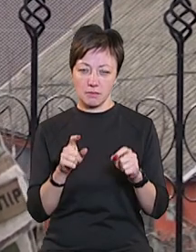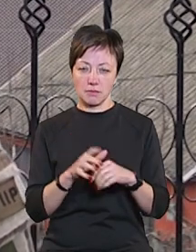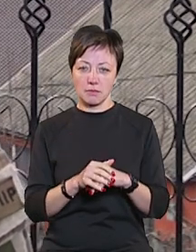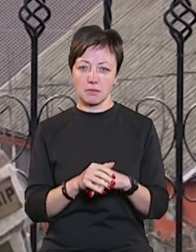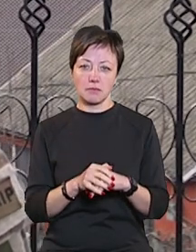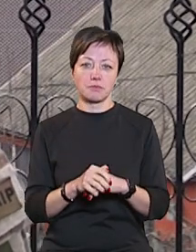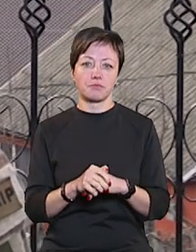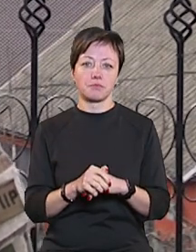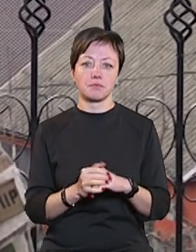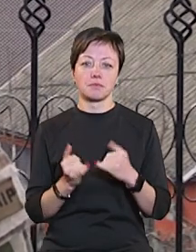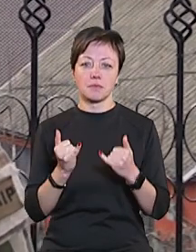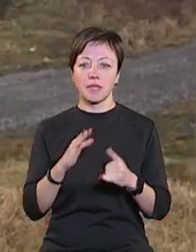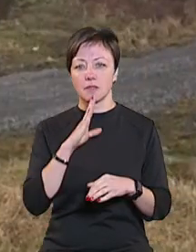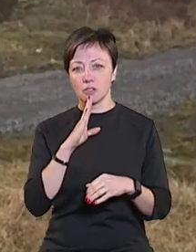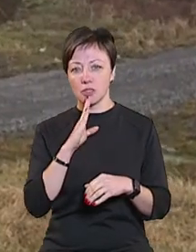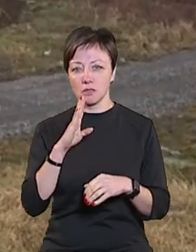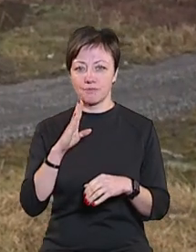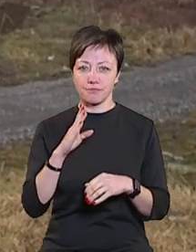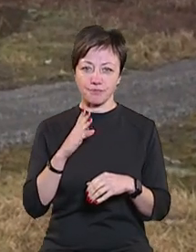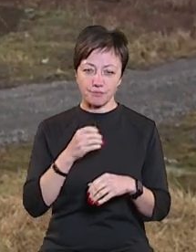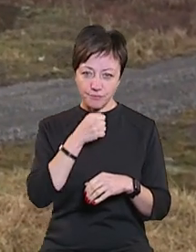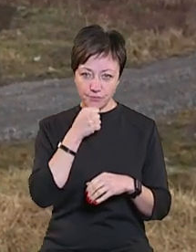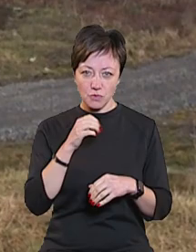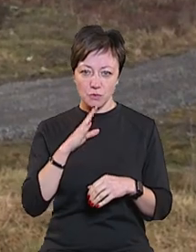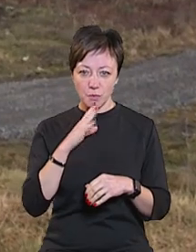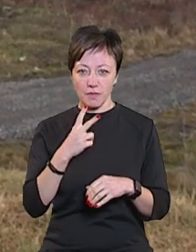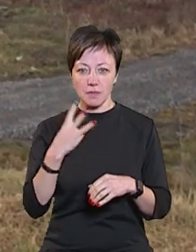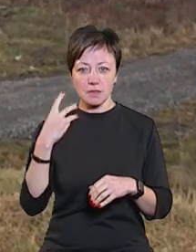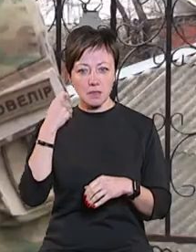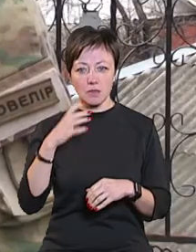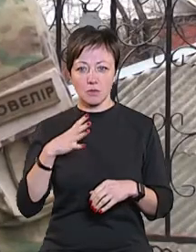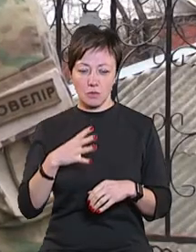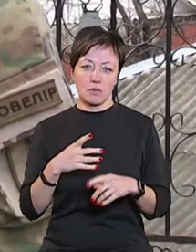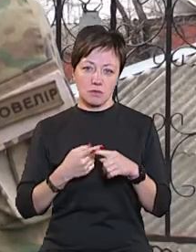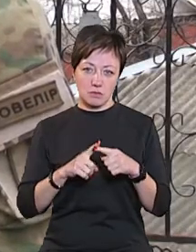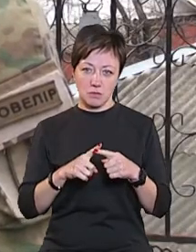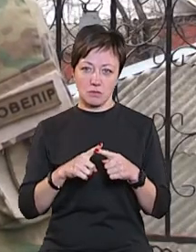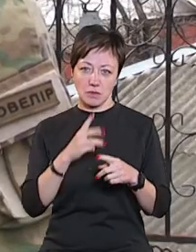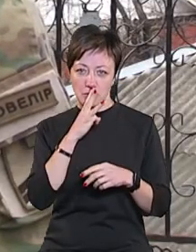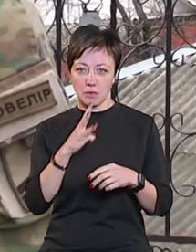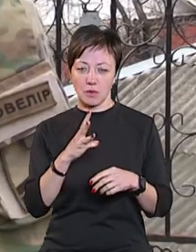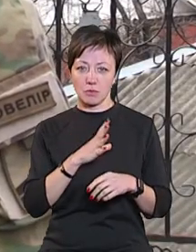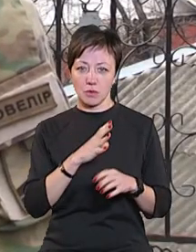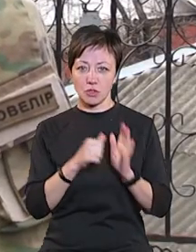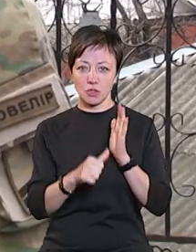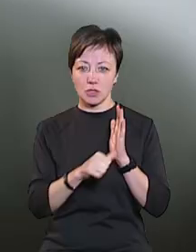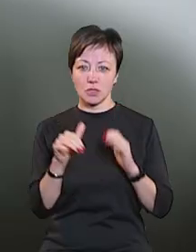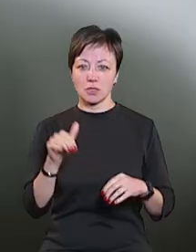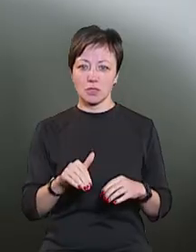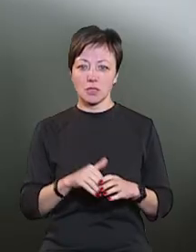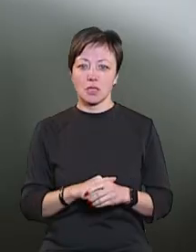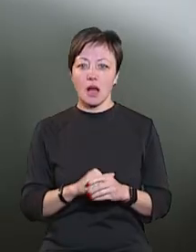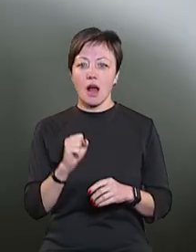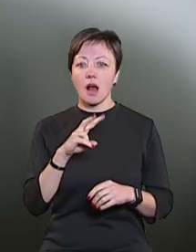для дівчат, для жінок. У свої 23, каже, впевнено стояв на ногах. Остання зарплата була 60 тисяч.